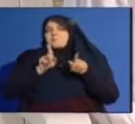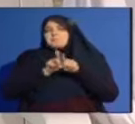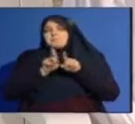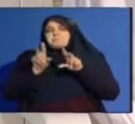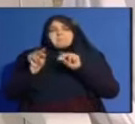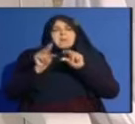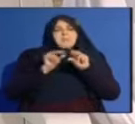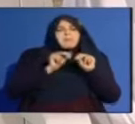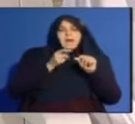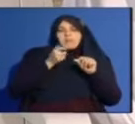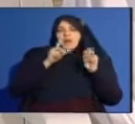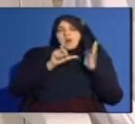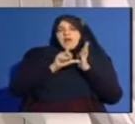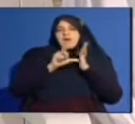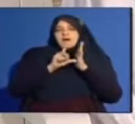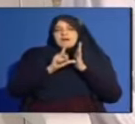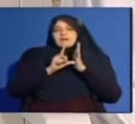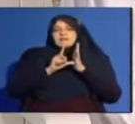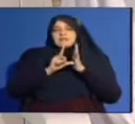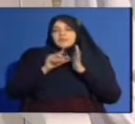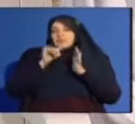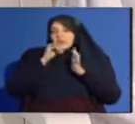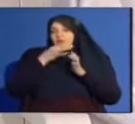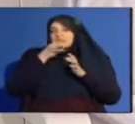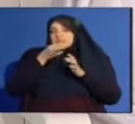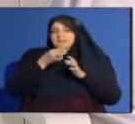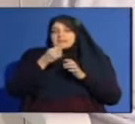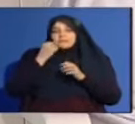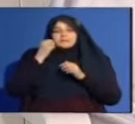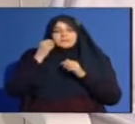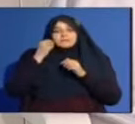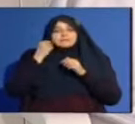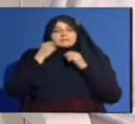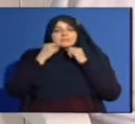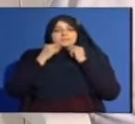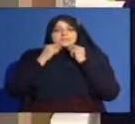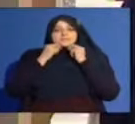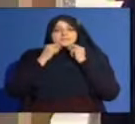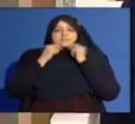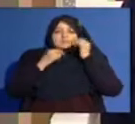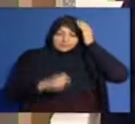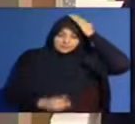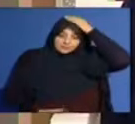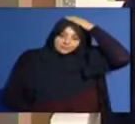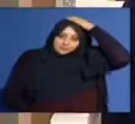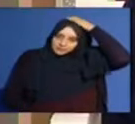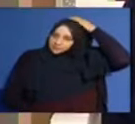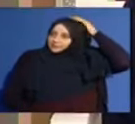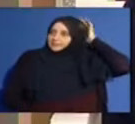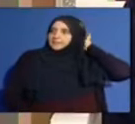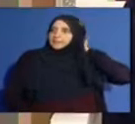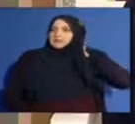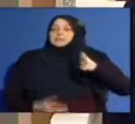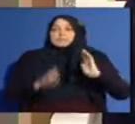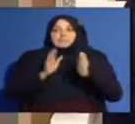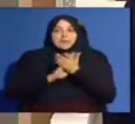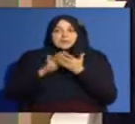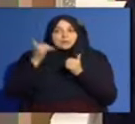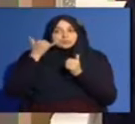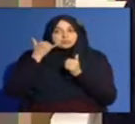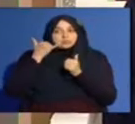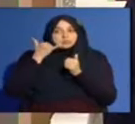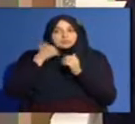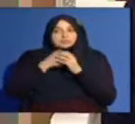تشبه المواد التي ذكرناها في الجزائر. نعم. شكرا دكتور. نأخذ اتصال